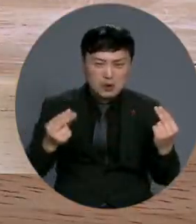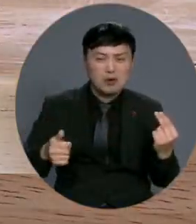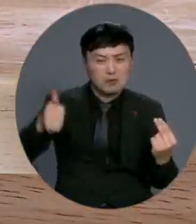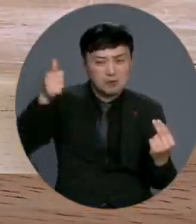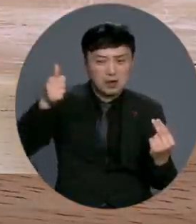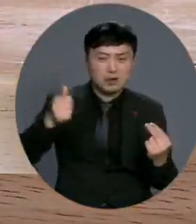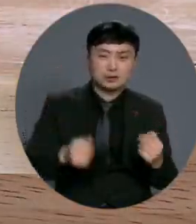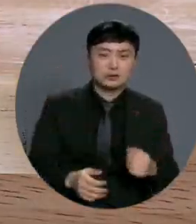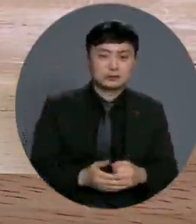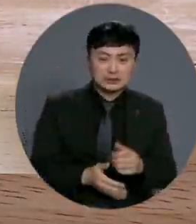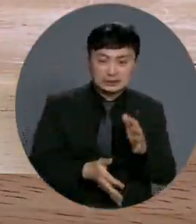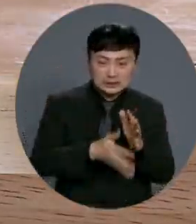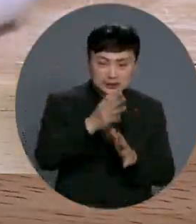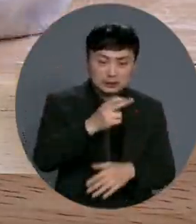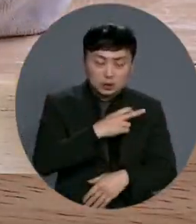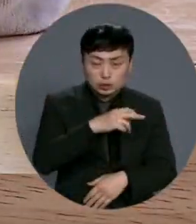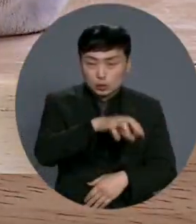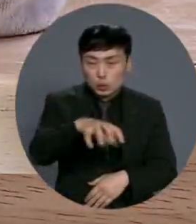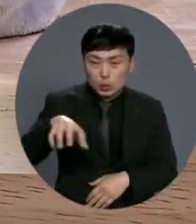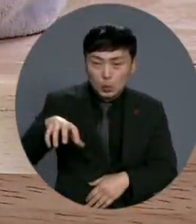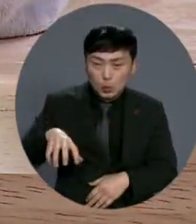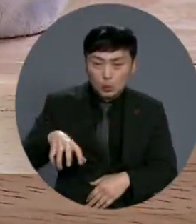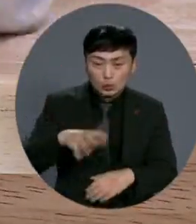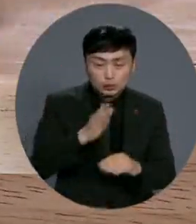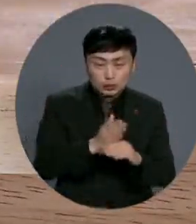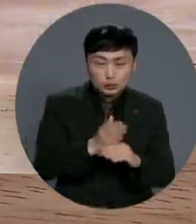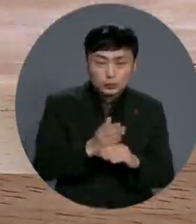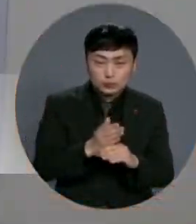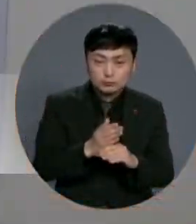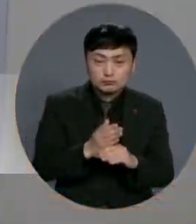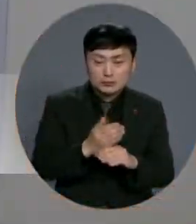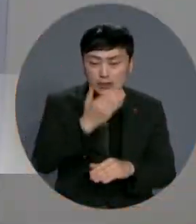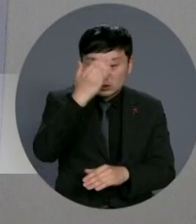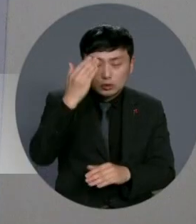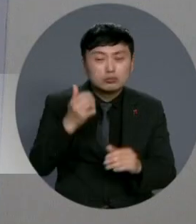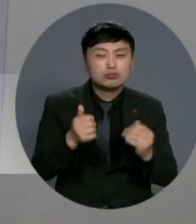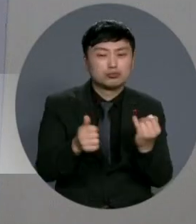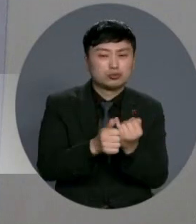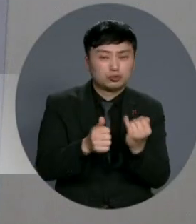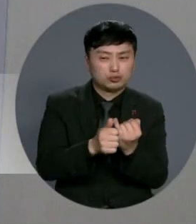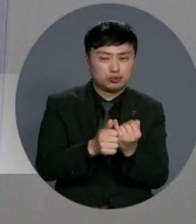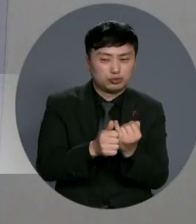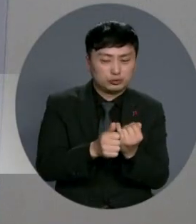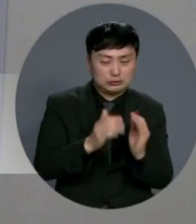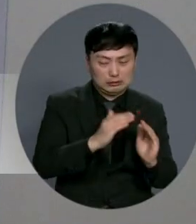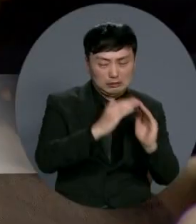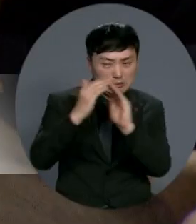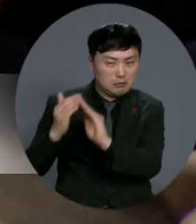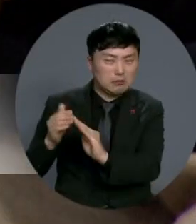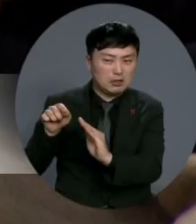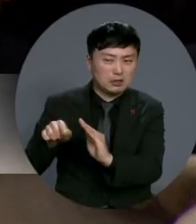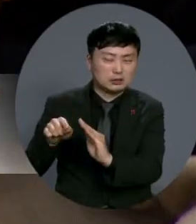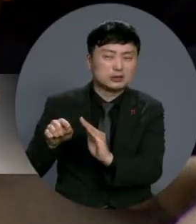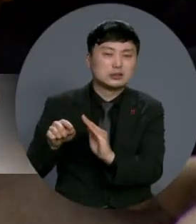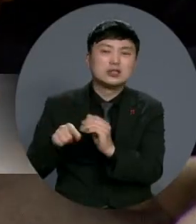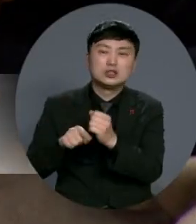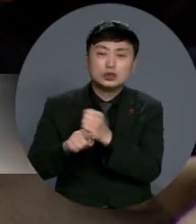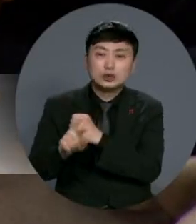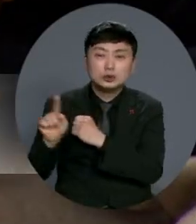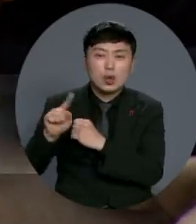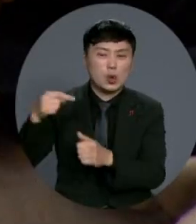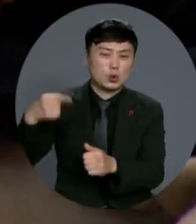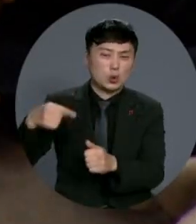시내와 예천 영주 등 인근 중소도시의 젊은 부모들이 멀리 신도시로 이사를 감행하는 가장 큰 이유는